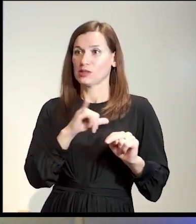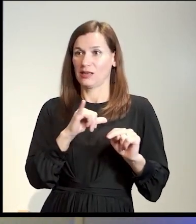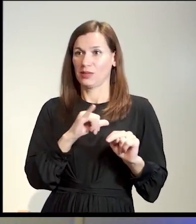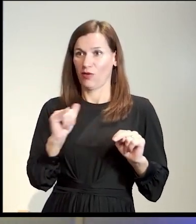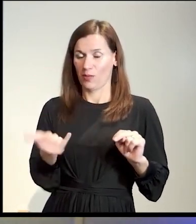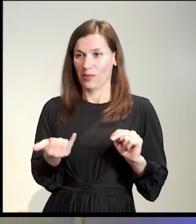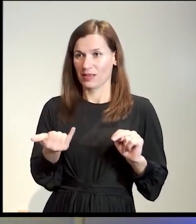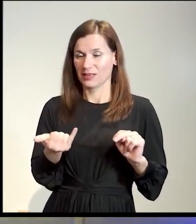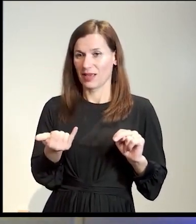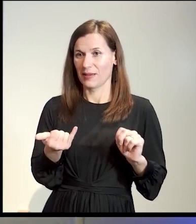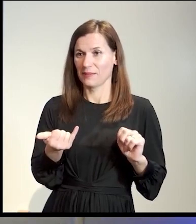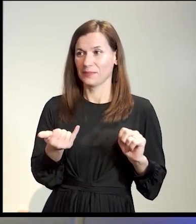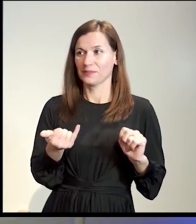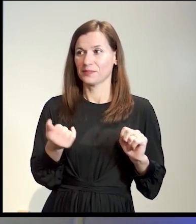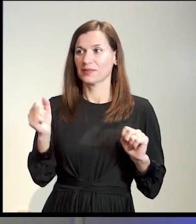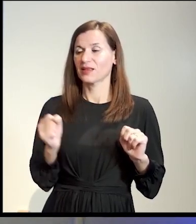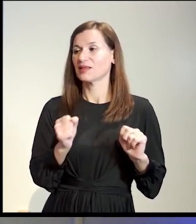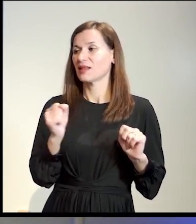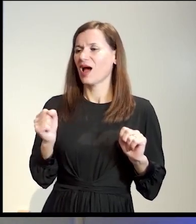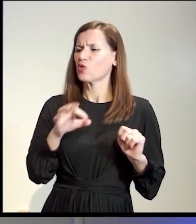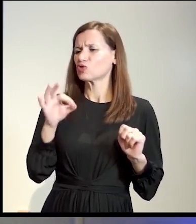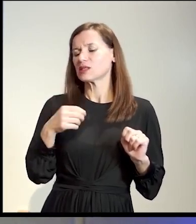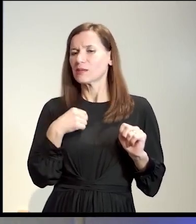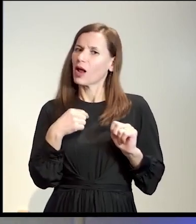kot to včasih tako malo odmaknjeno ogledujem in